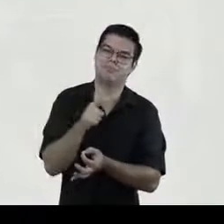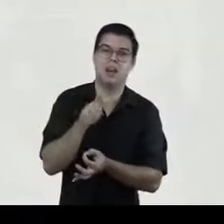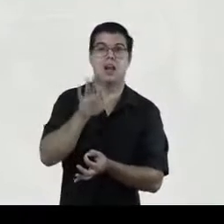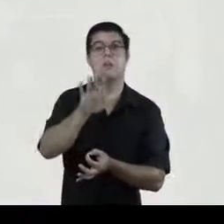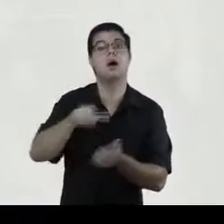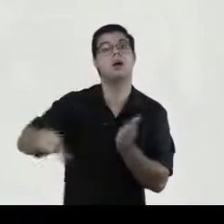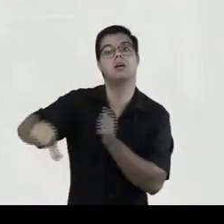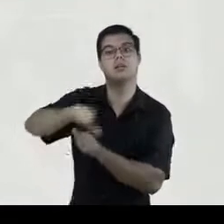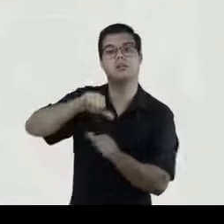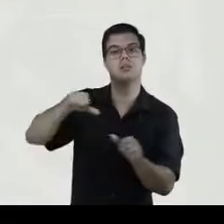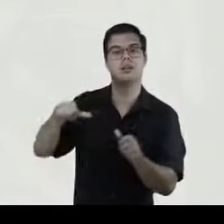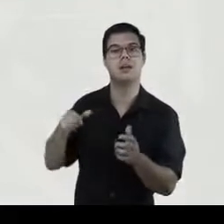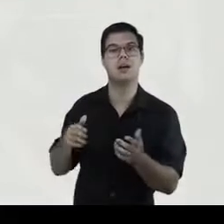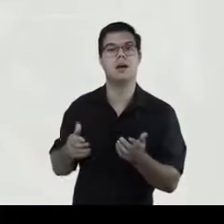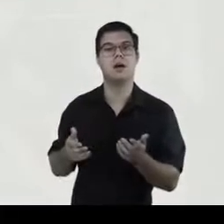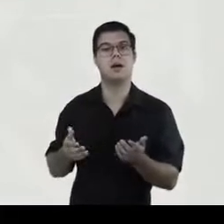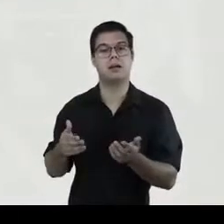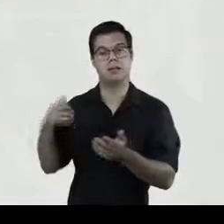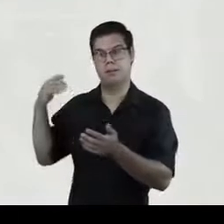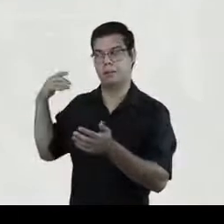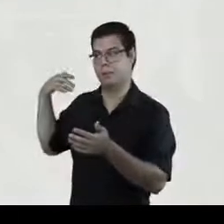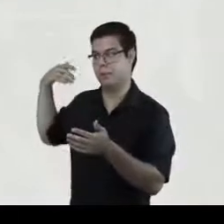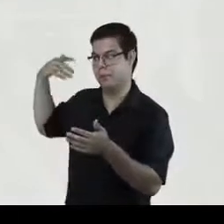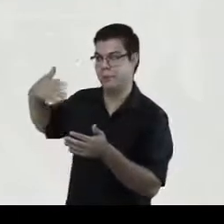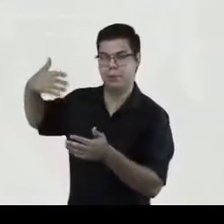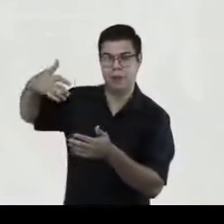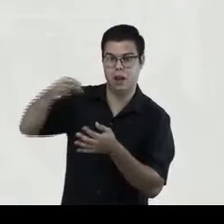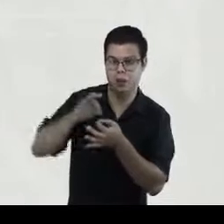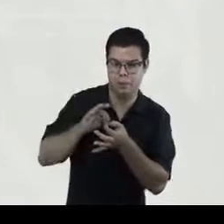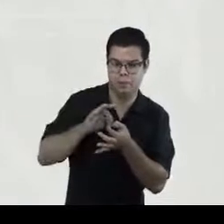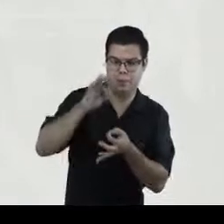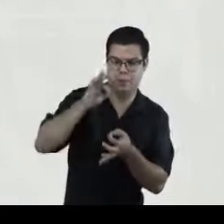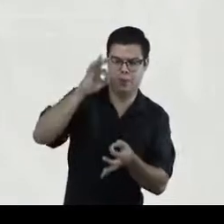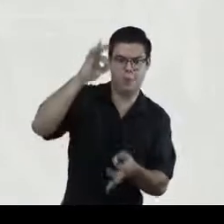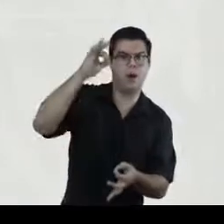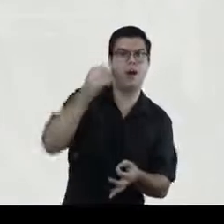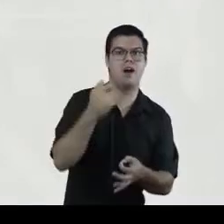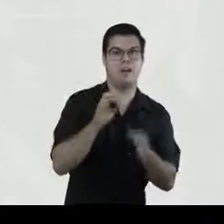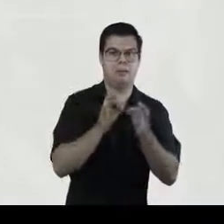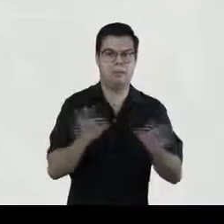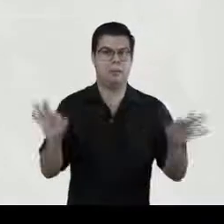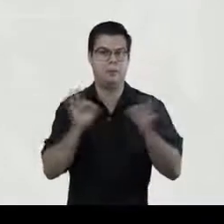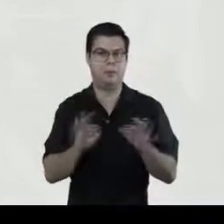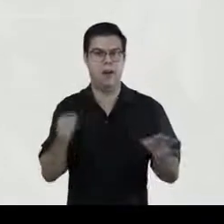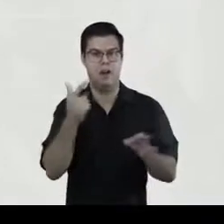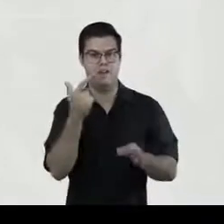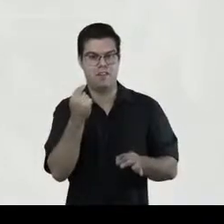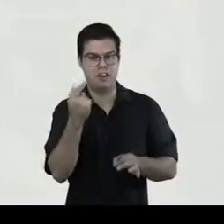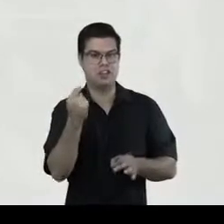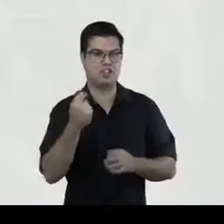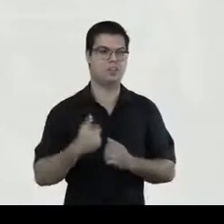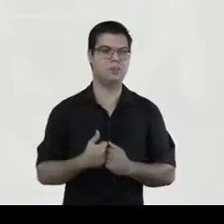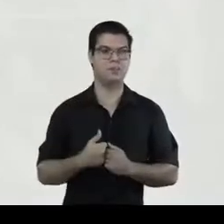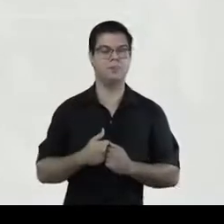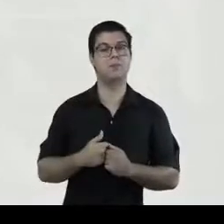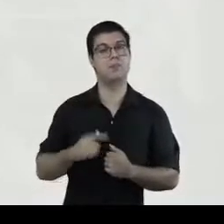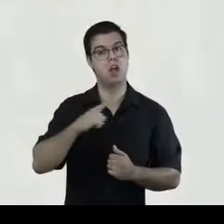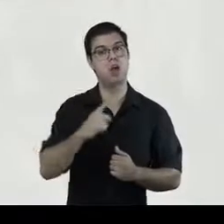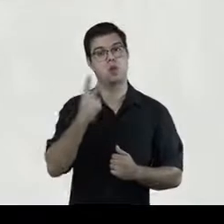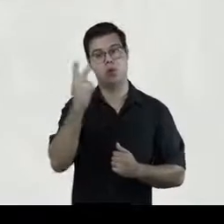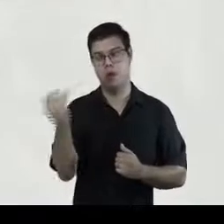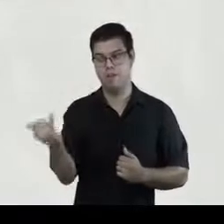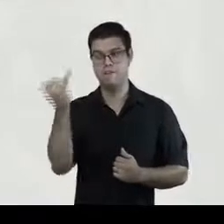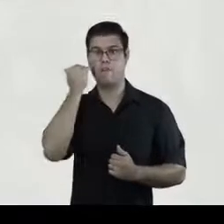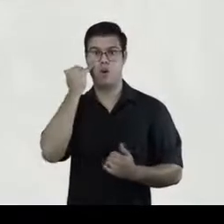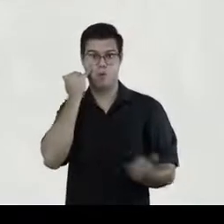aber etwas aus. Mit diesen beiden Informationen, der Form von M oder Q und der Schriftgröße über 20 Zeilen,